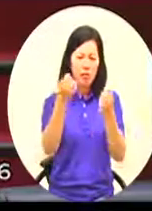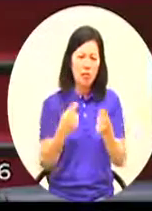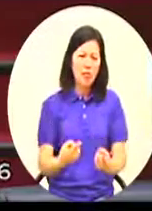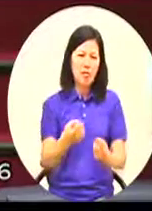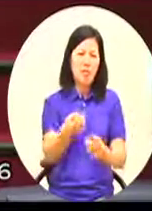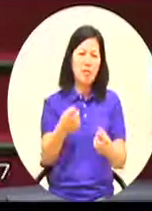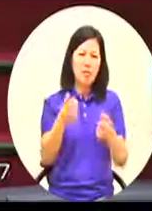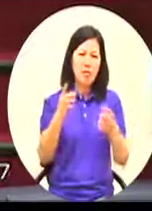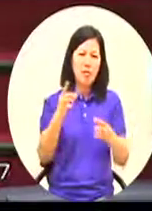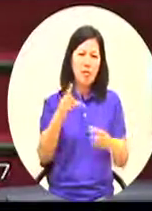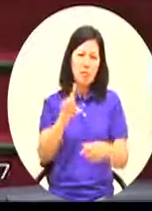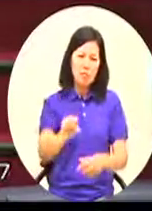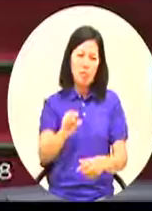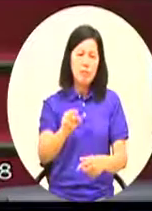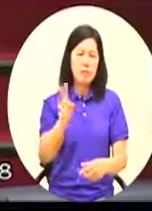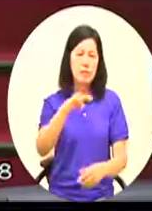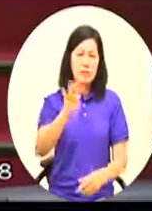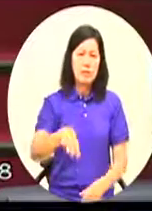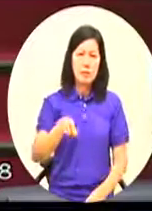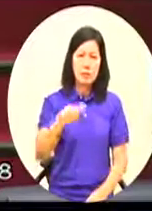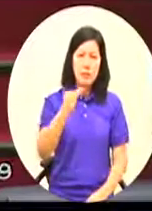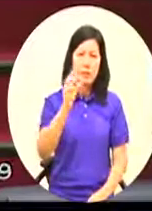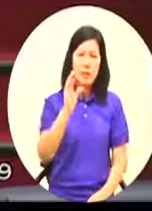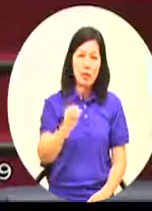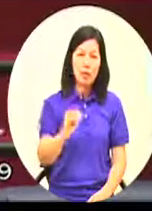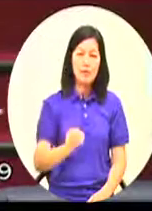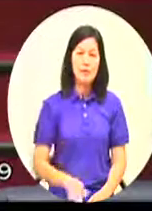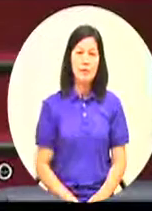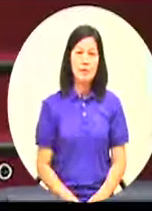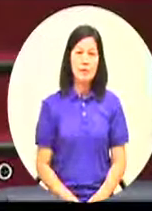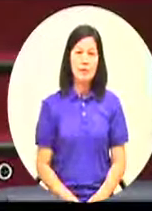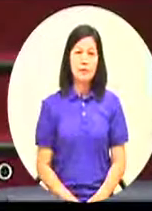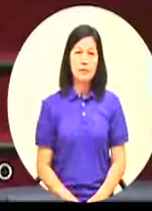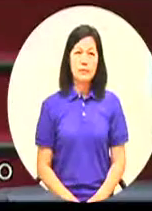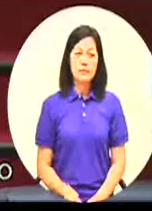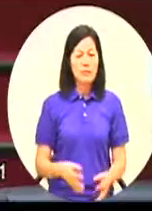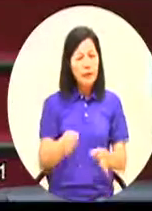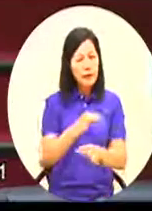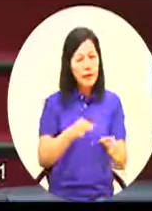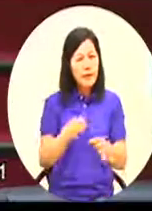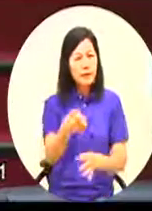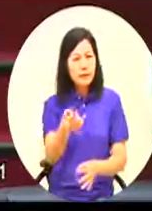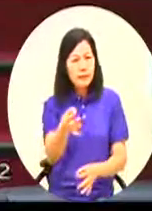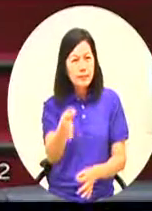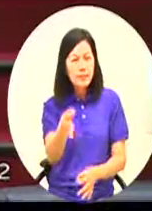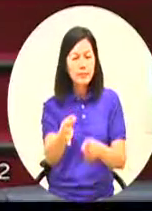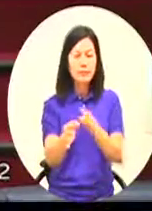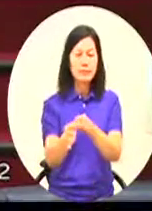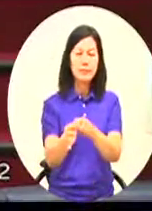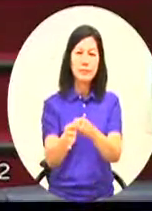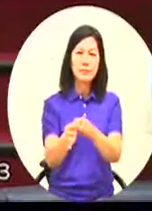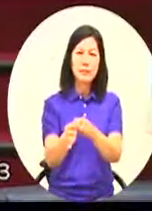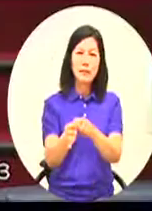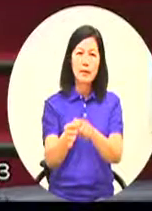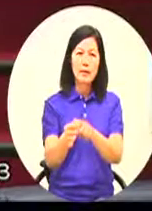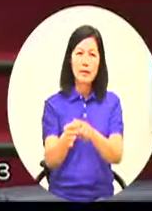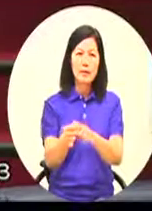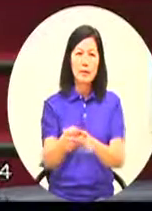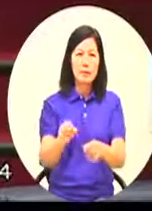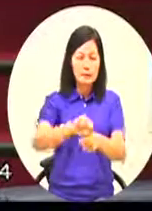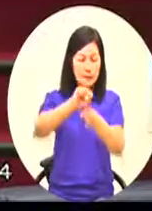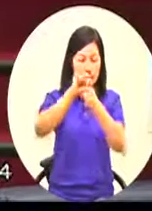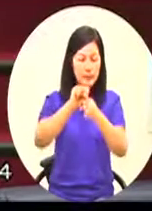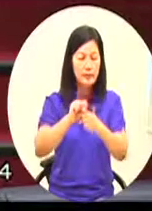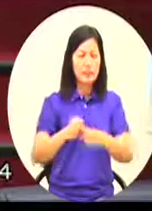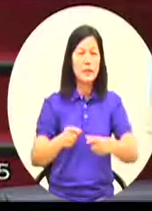4500万。那这个经费这个部分呢，最主要的就是为了要强化我们原住民三个